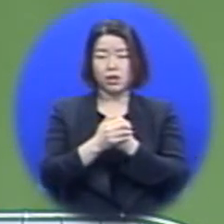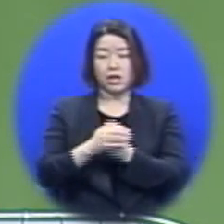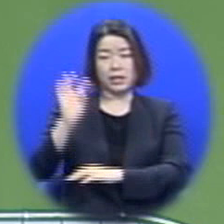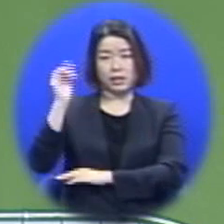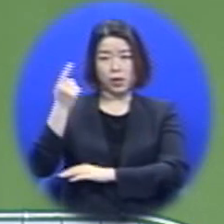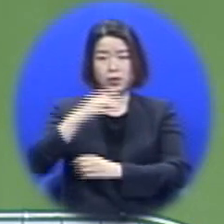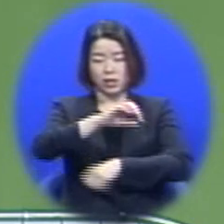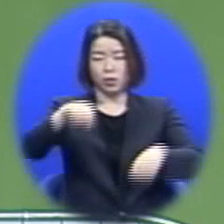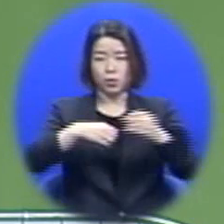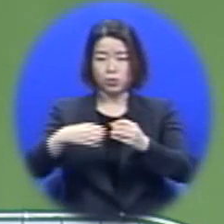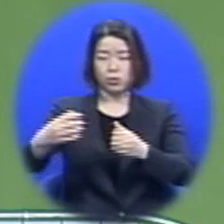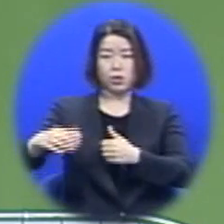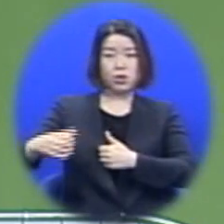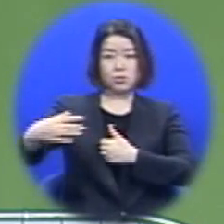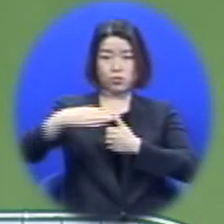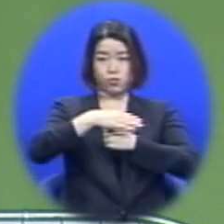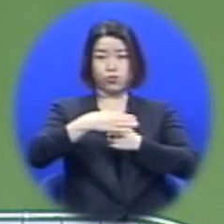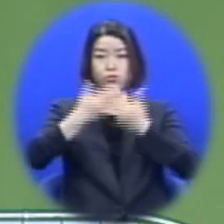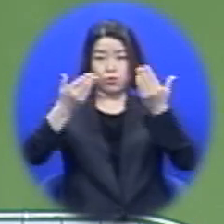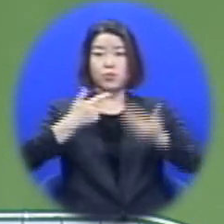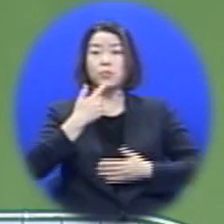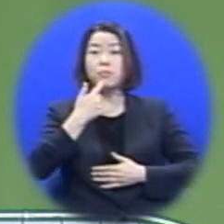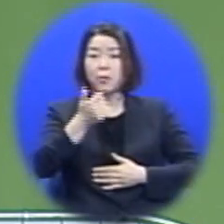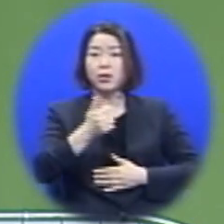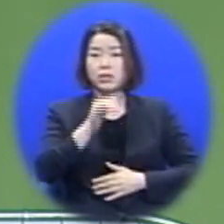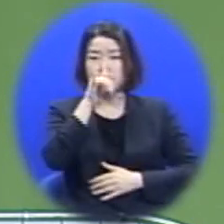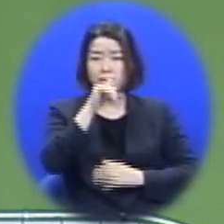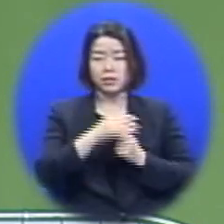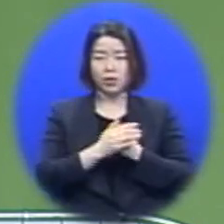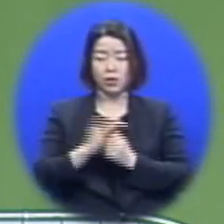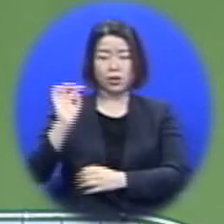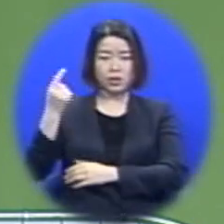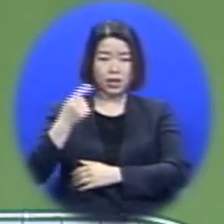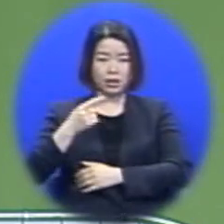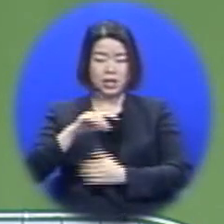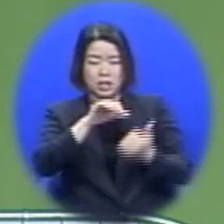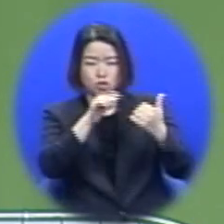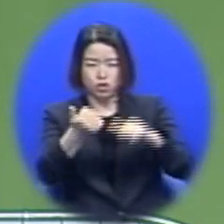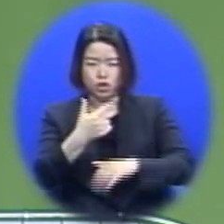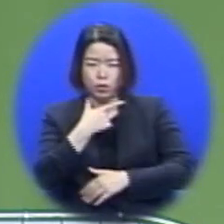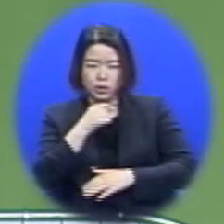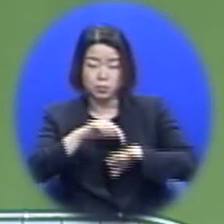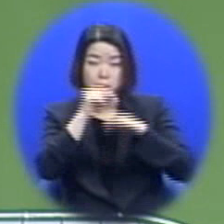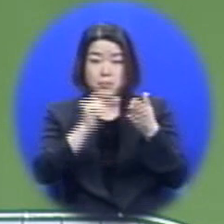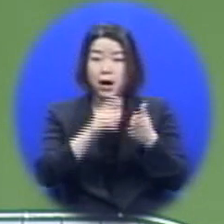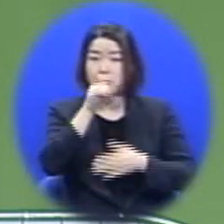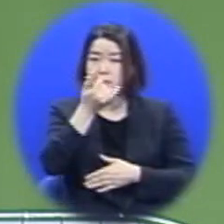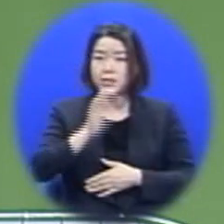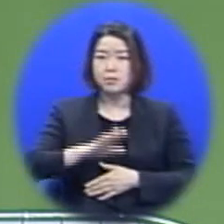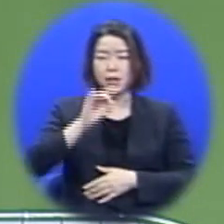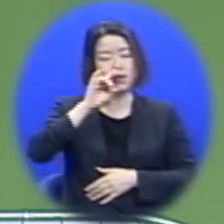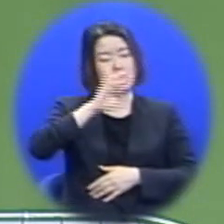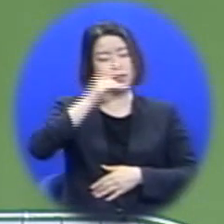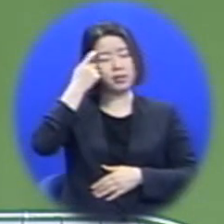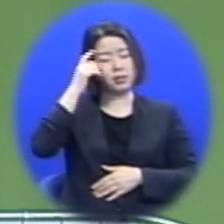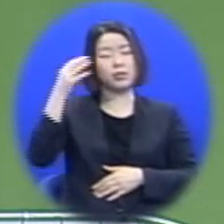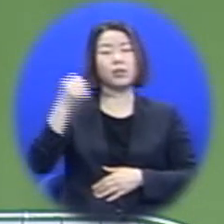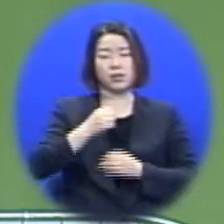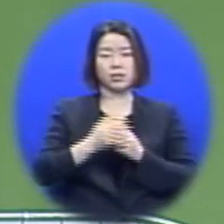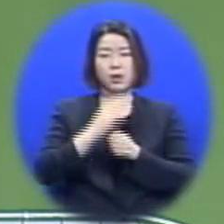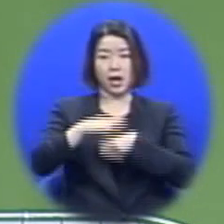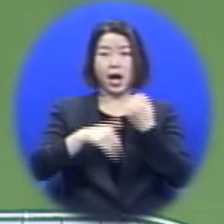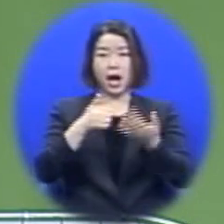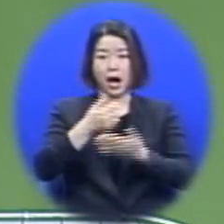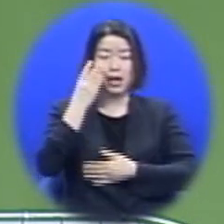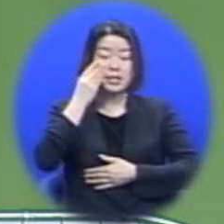뻔했지요. 그때 다윗이 죽이고 싶은 마음도 있었지만 안 된다고 생각했어요.